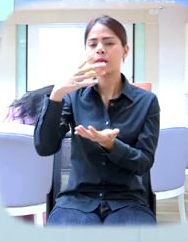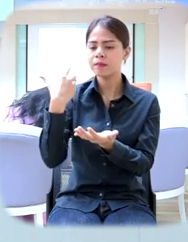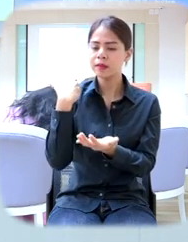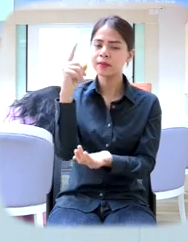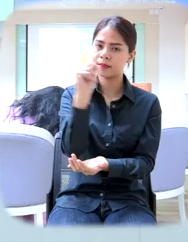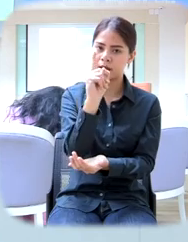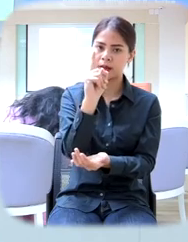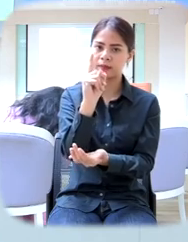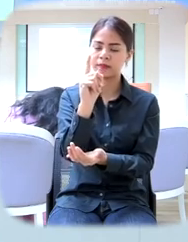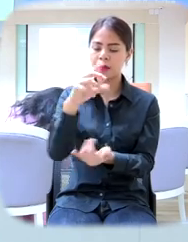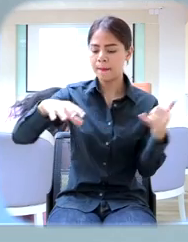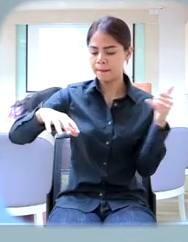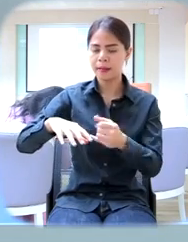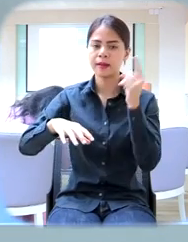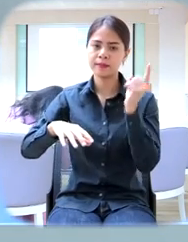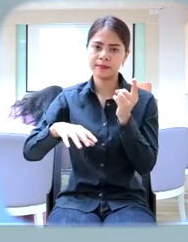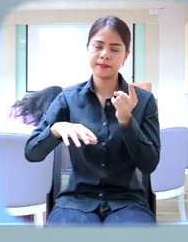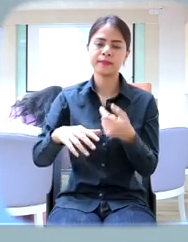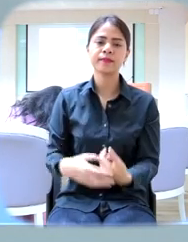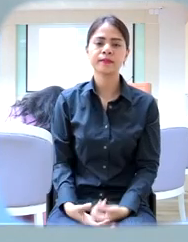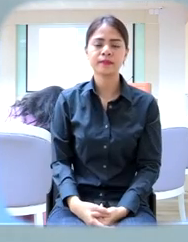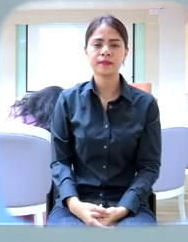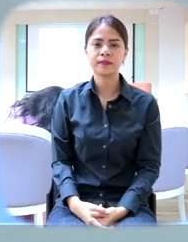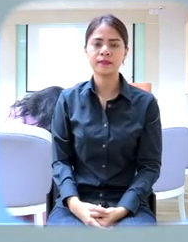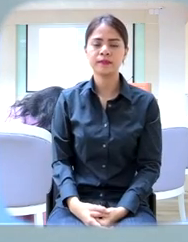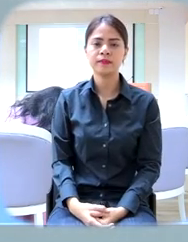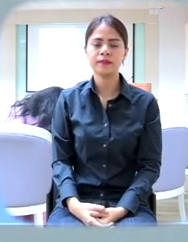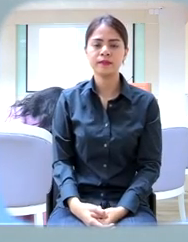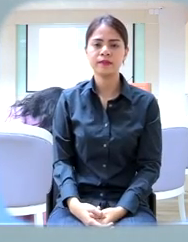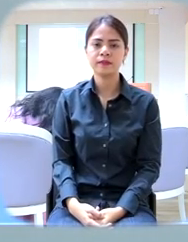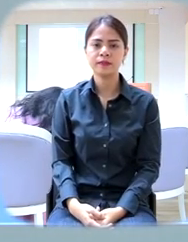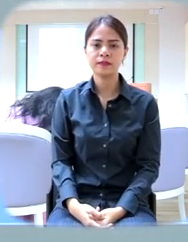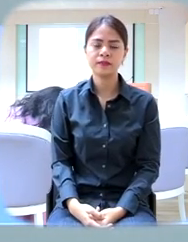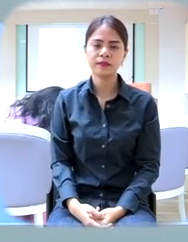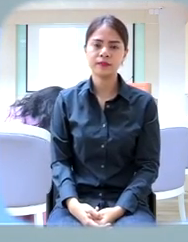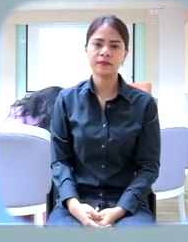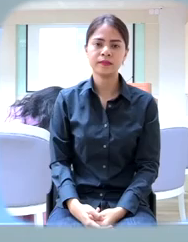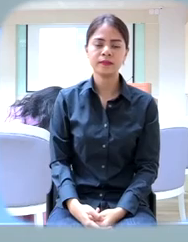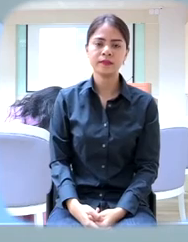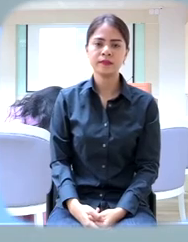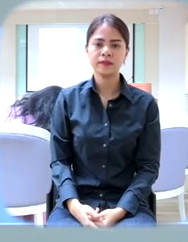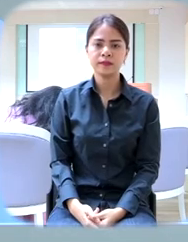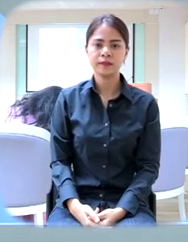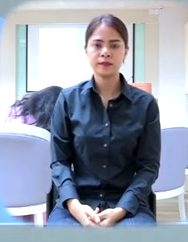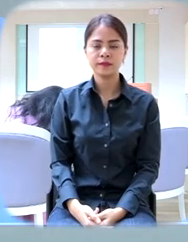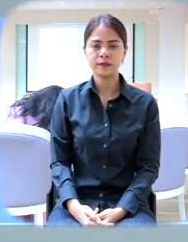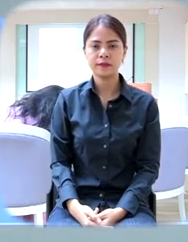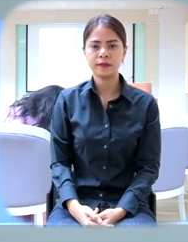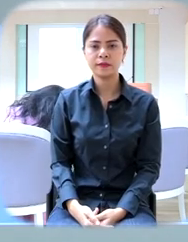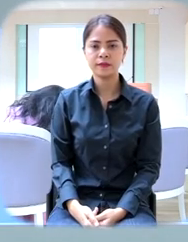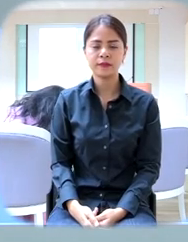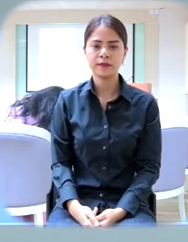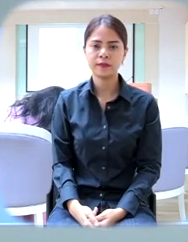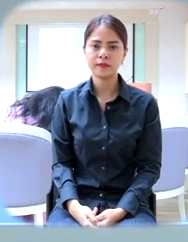So if you think thatYour professors, if you're a student, and if you think that your professors are coming